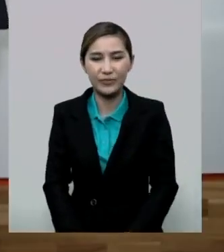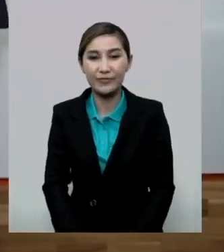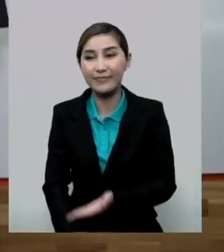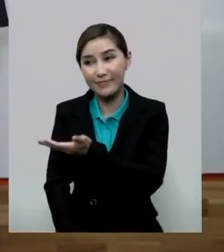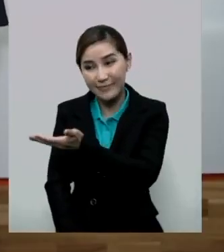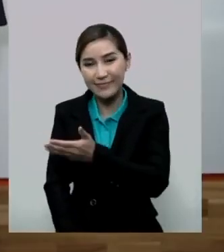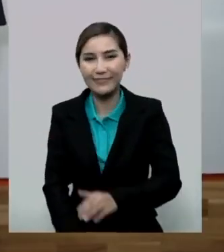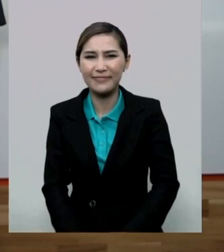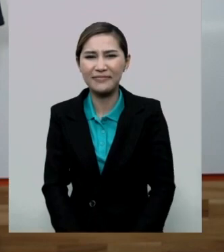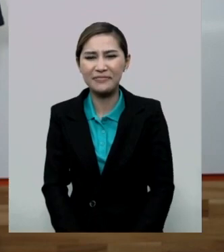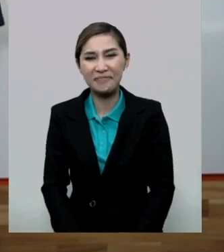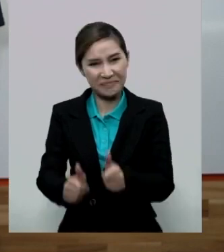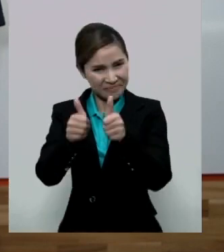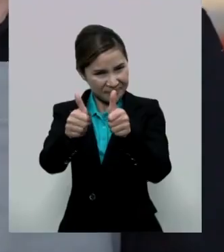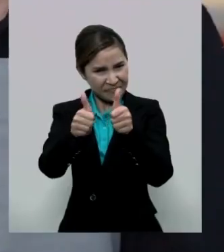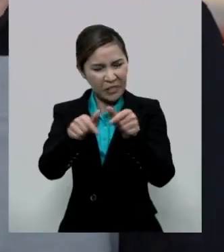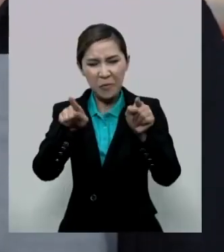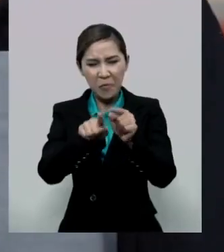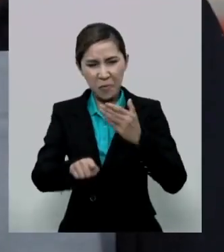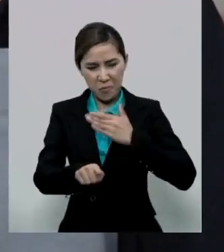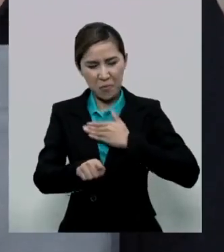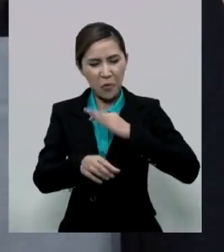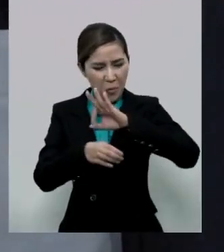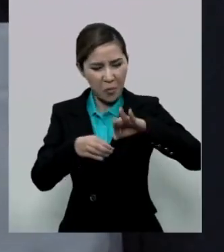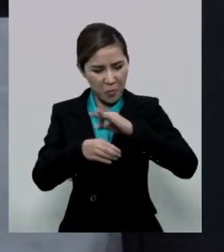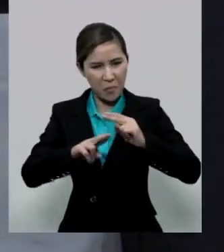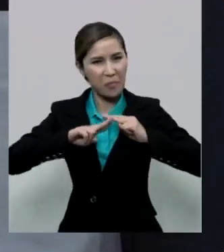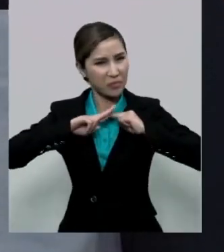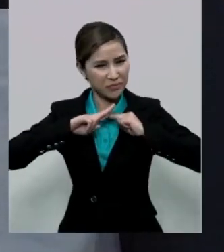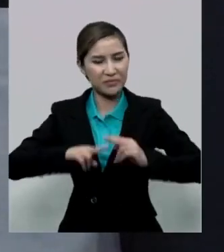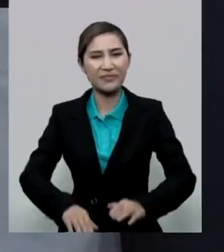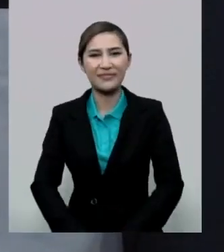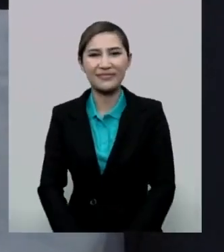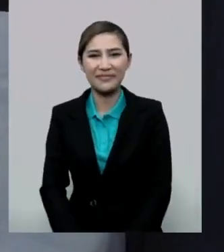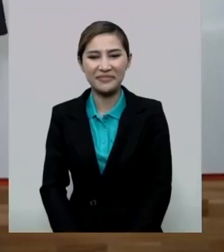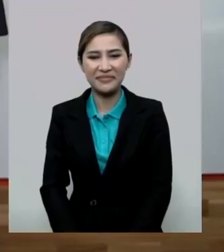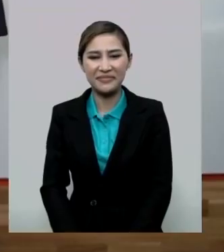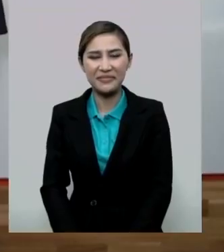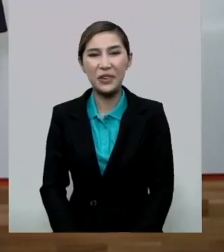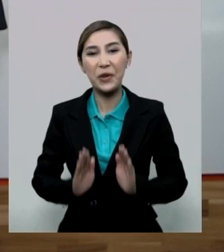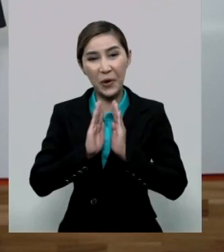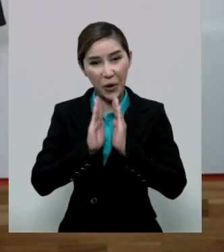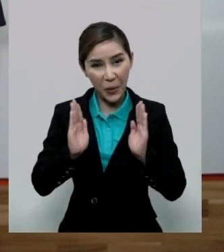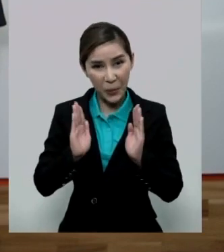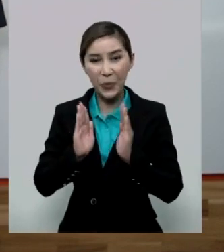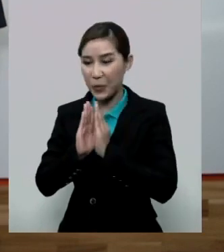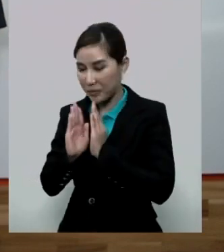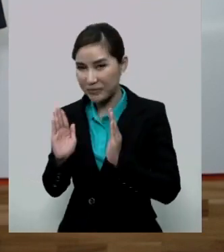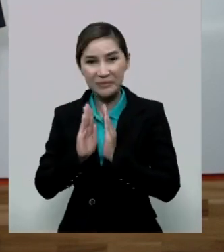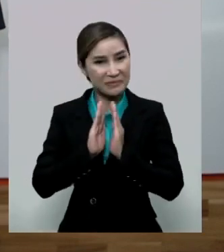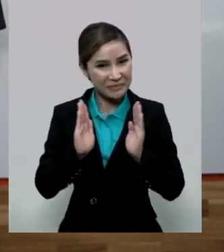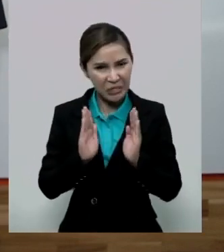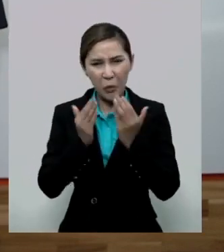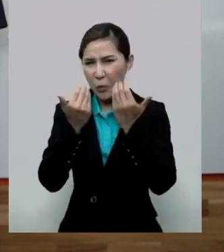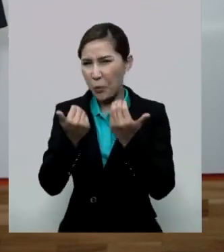ค่ะทางของพี่วอลเป็นไงคะ โอ้ยกนิ้วเลยฮะเหมือนผมทำเองเลย โอ้ได้เลยค่ะขอบคุณ